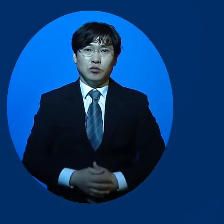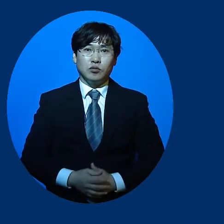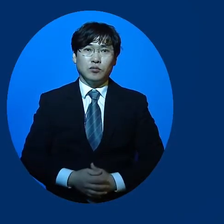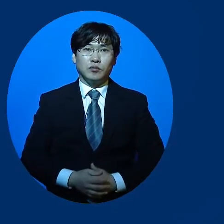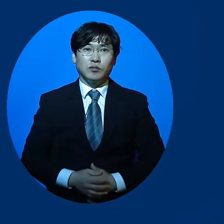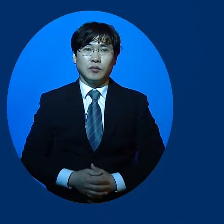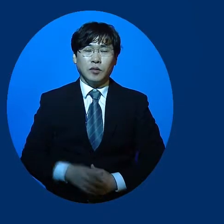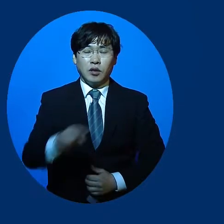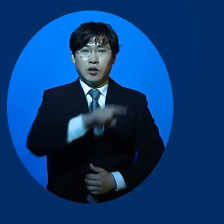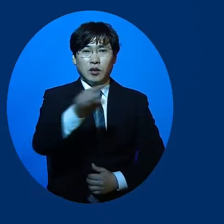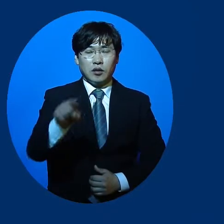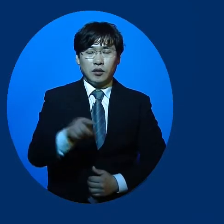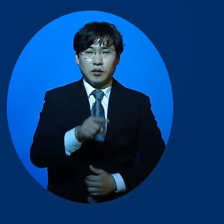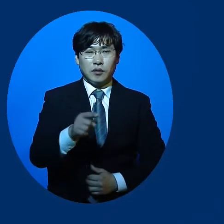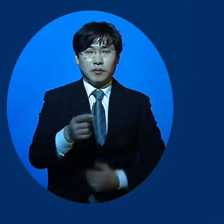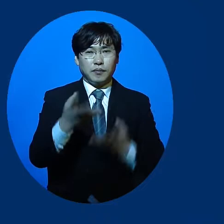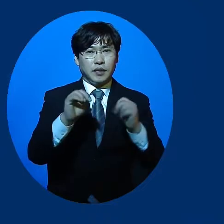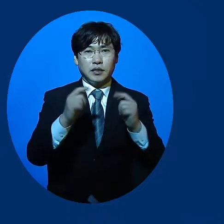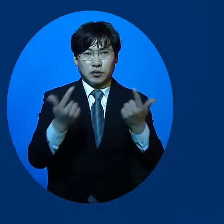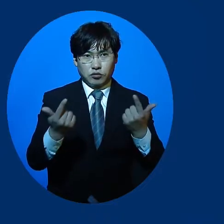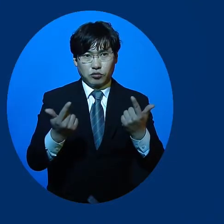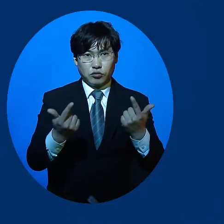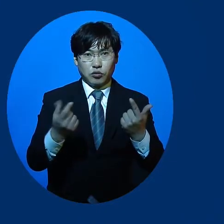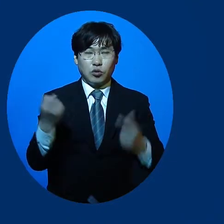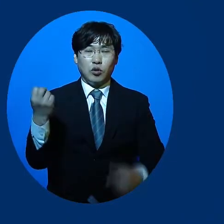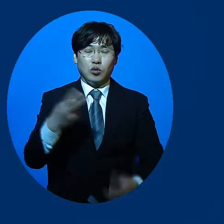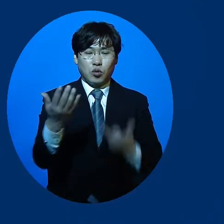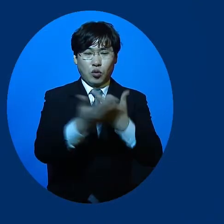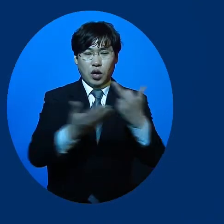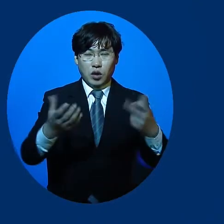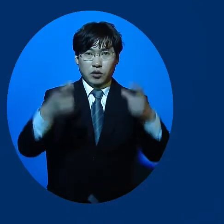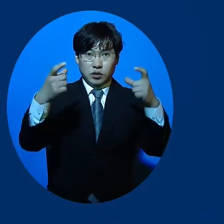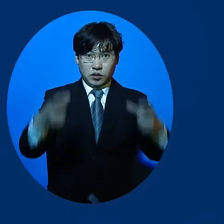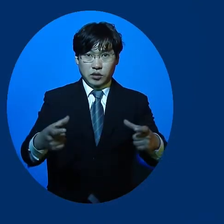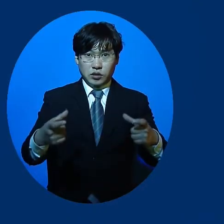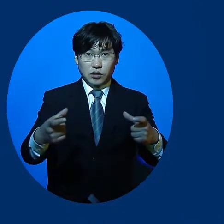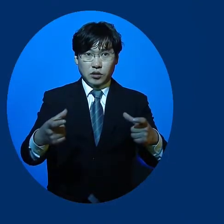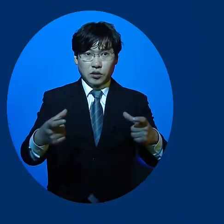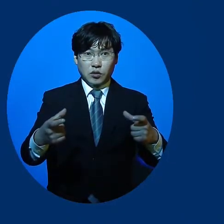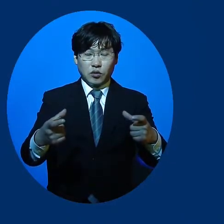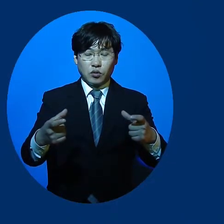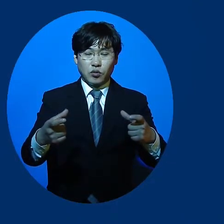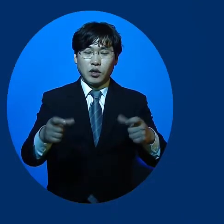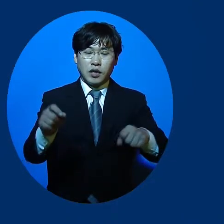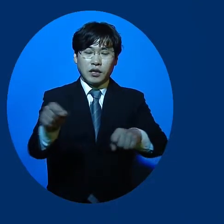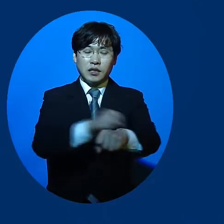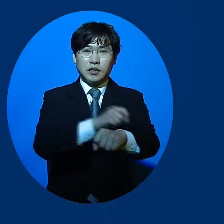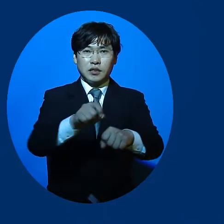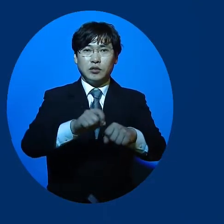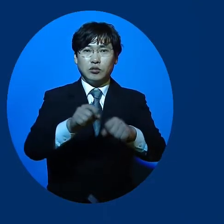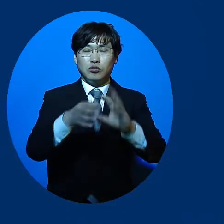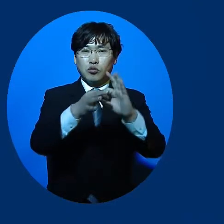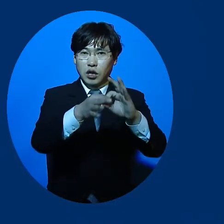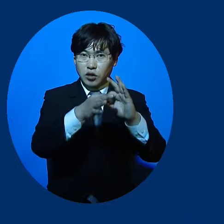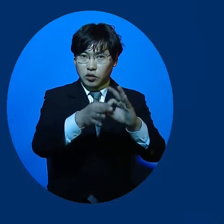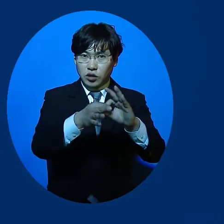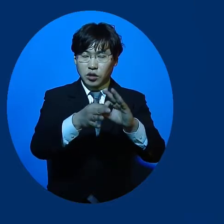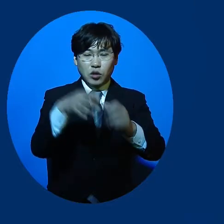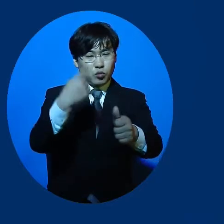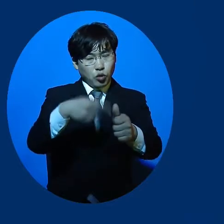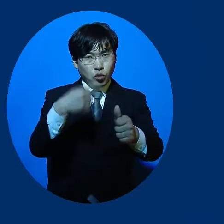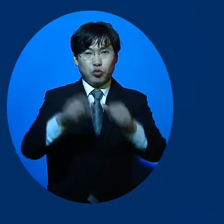보면 강원도를 포함한 6곳은 전혀 특수 교육과 특수체육